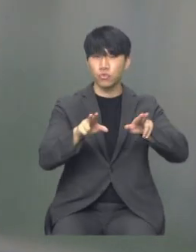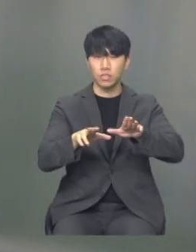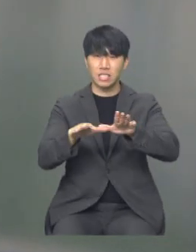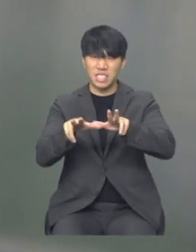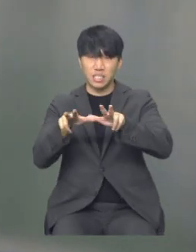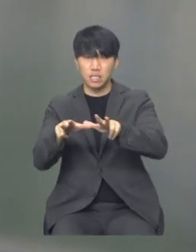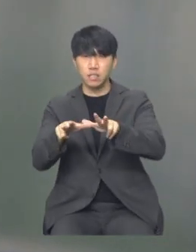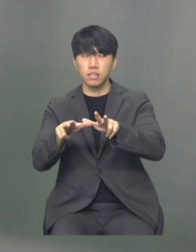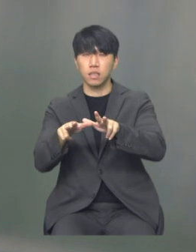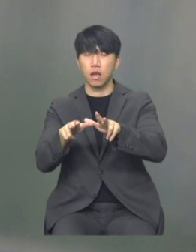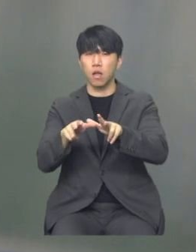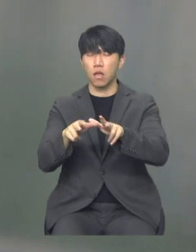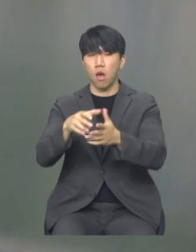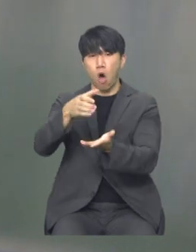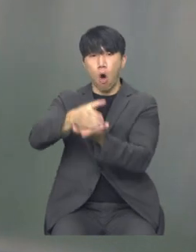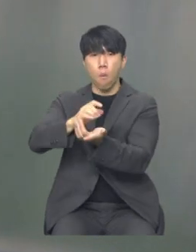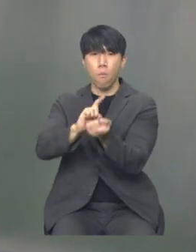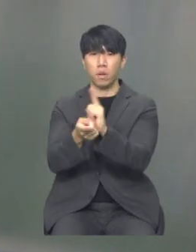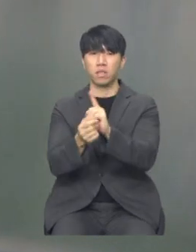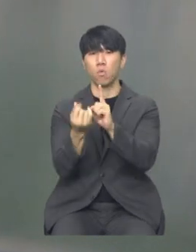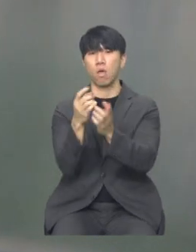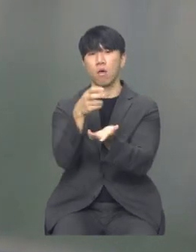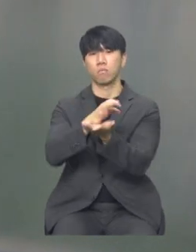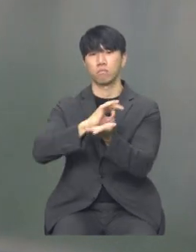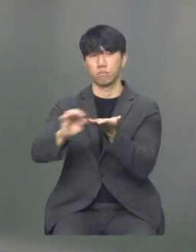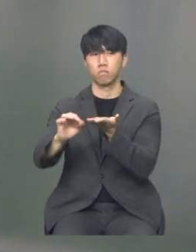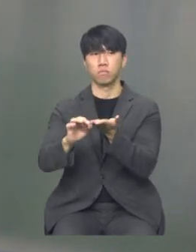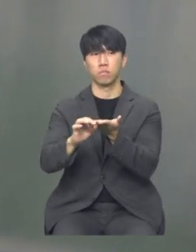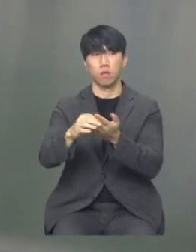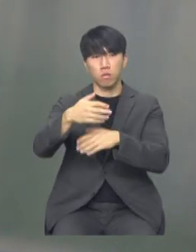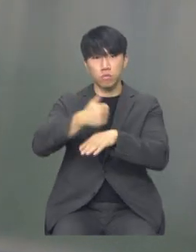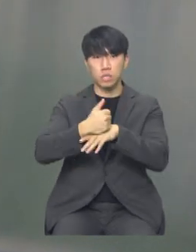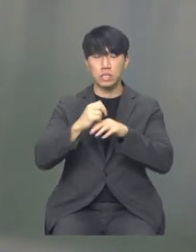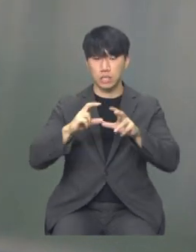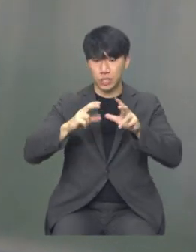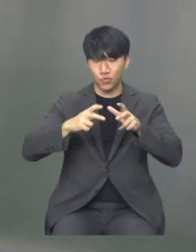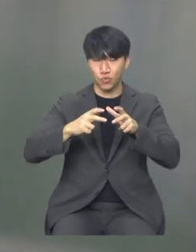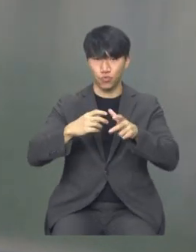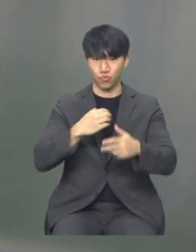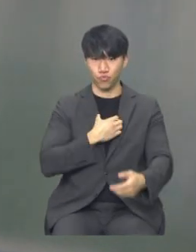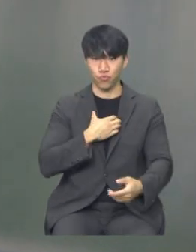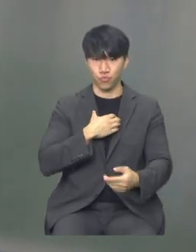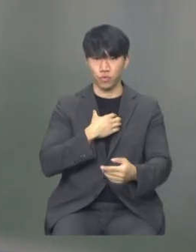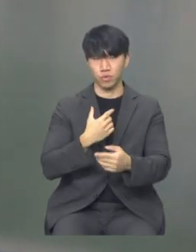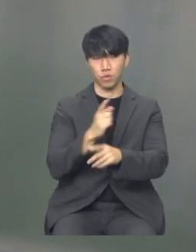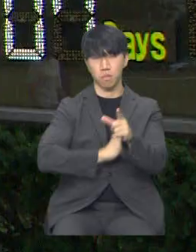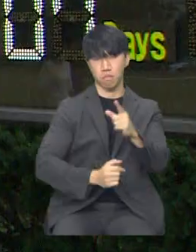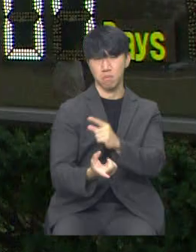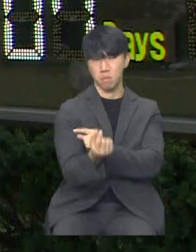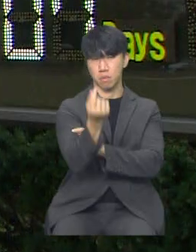사용하고 있습니다. 그러는 사이 지구의 기후 위기 시계는 빠르게 흘러가고 있습니다.